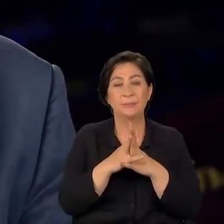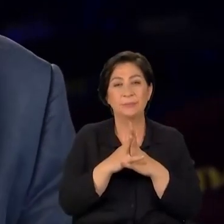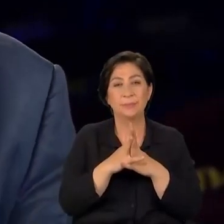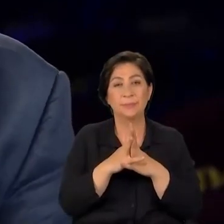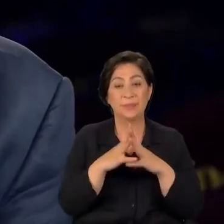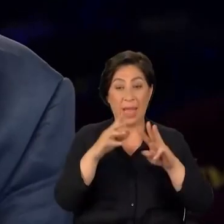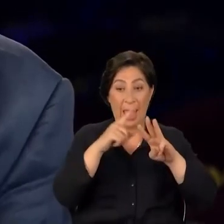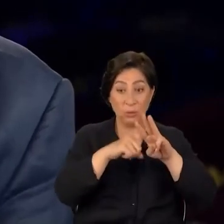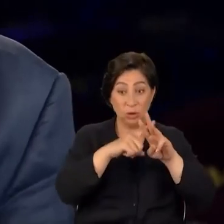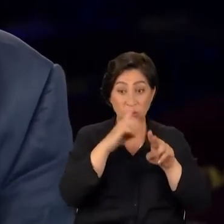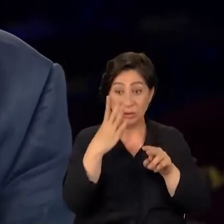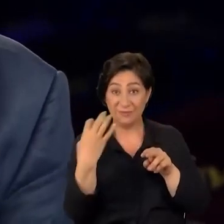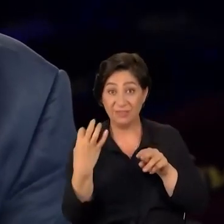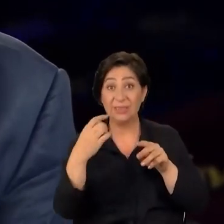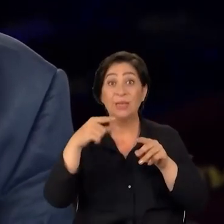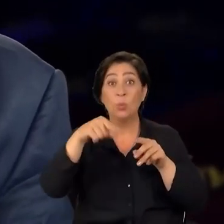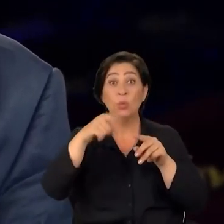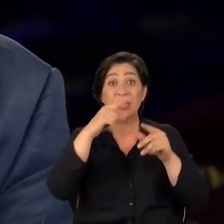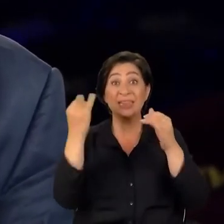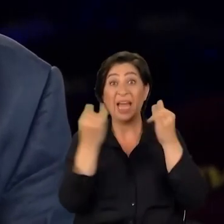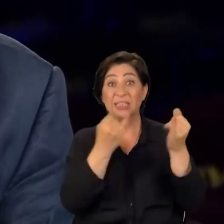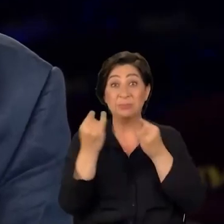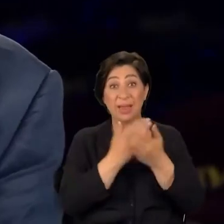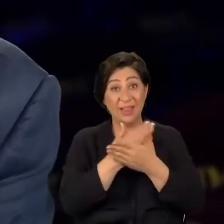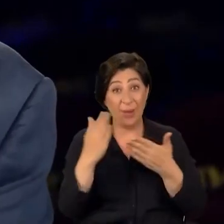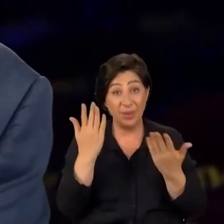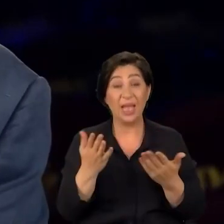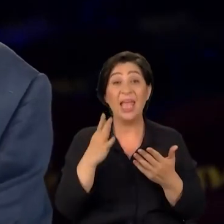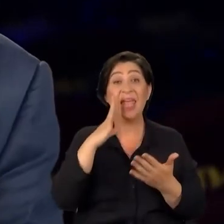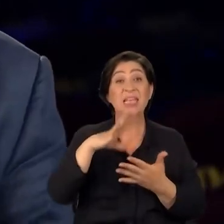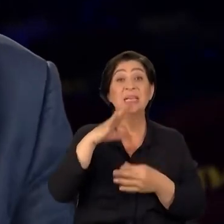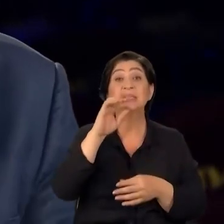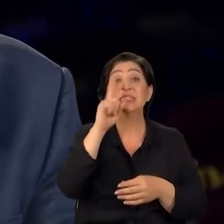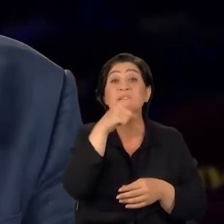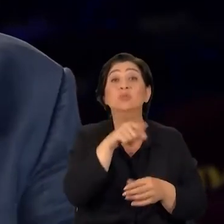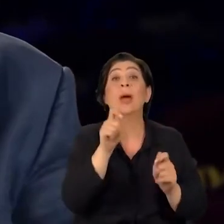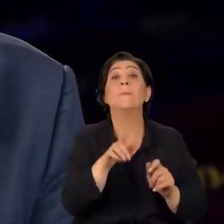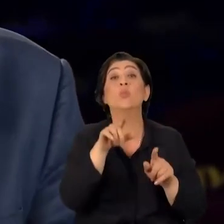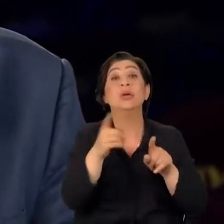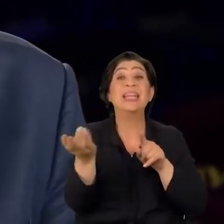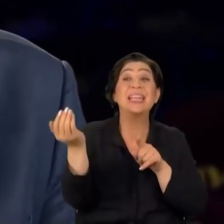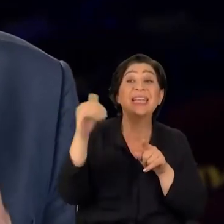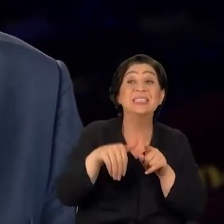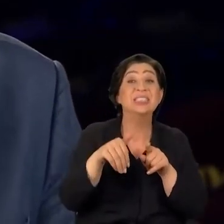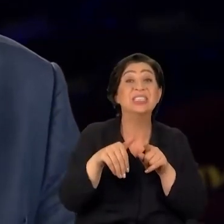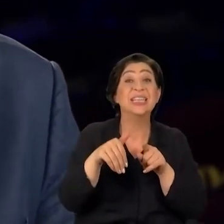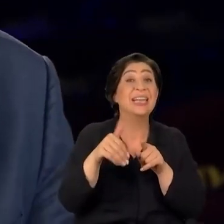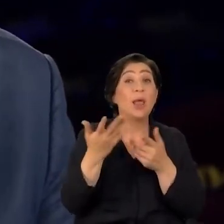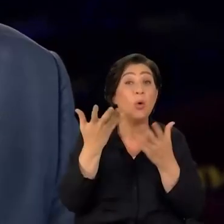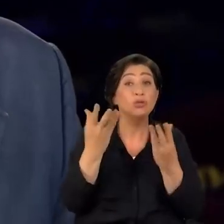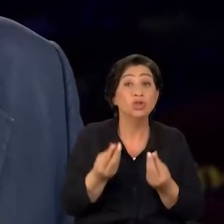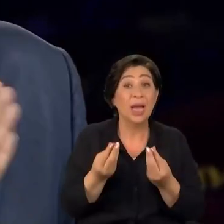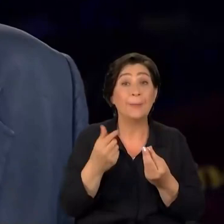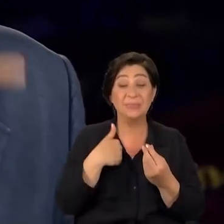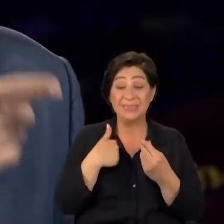Endüstri 4.0 ve onun getirdiği bir sürü tartışmalar sürerken insanlar salt bunları yapmıyorlar. Aynı zamanda bunun getirecekleri üzerine de, yani